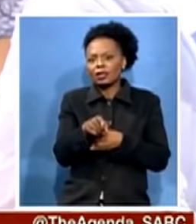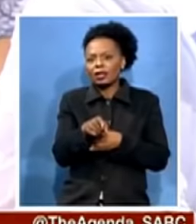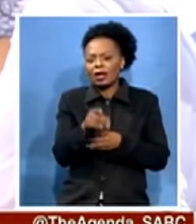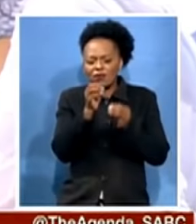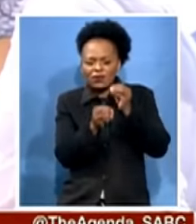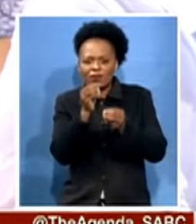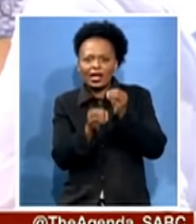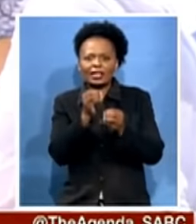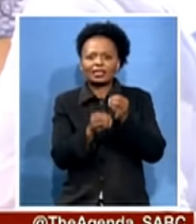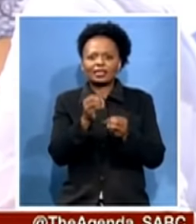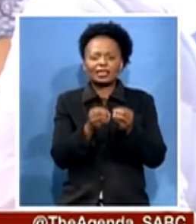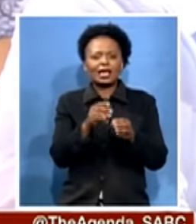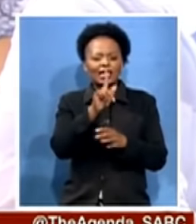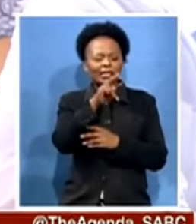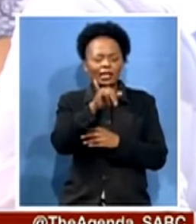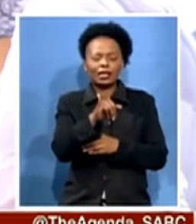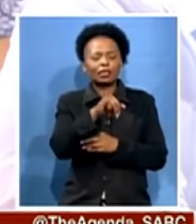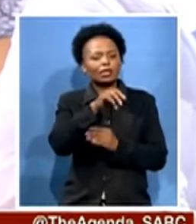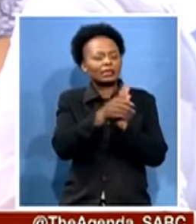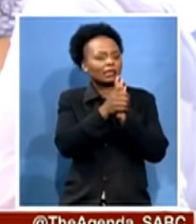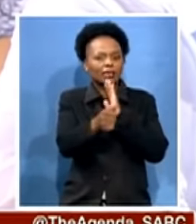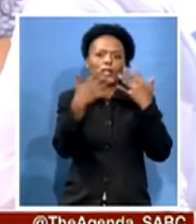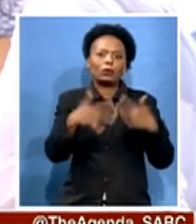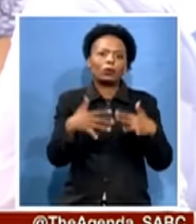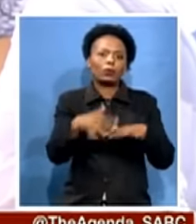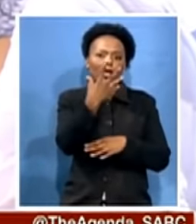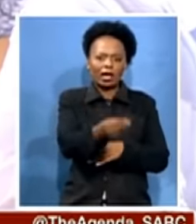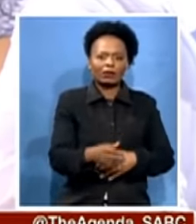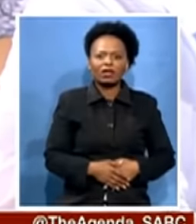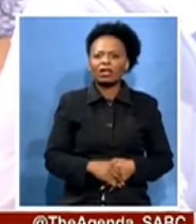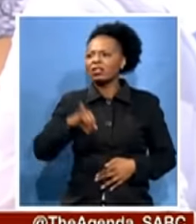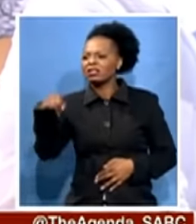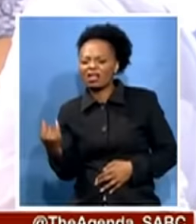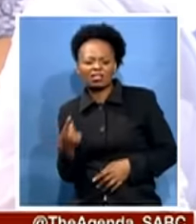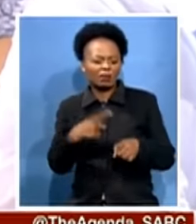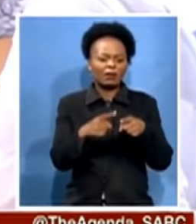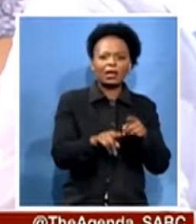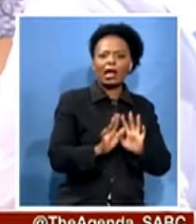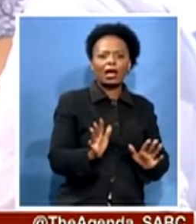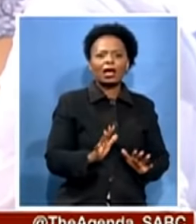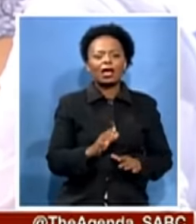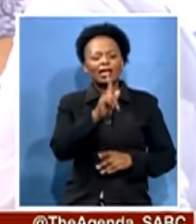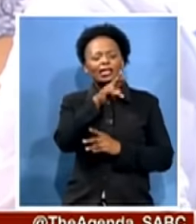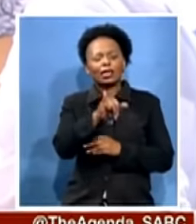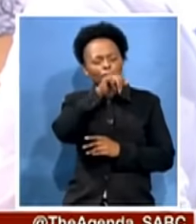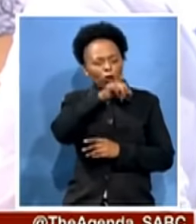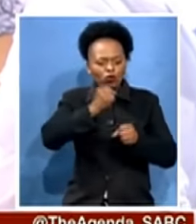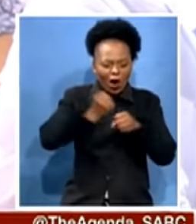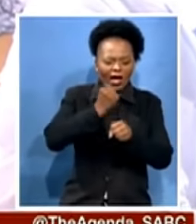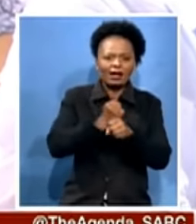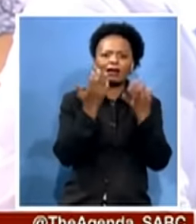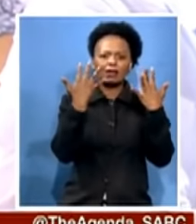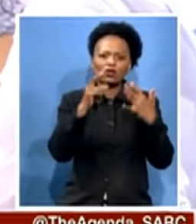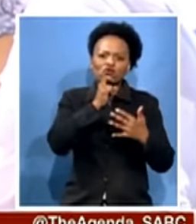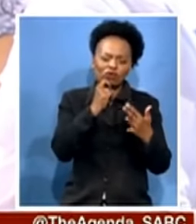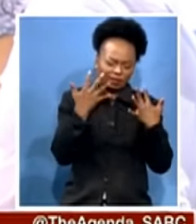anaso isikhathi sokudlala nje nami, unesikhathi sokusebenza. Nothando ke manje usengenwe ke uthando